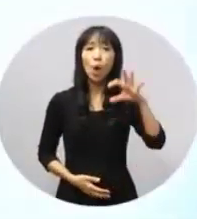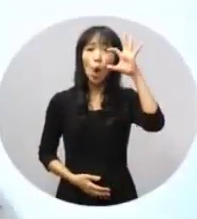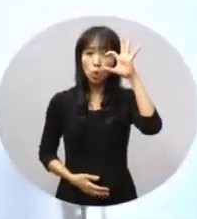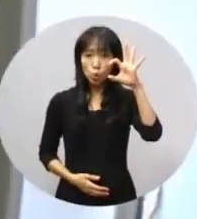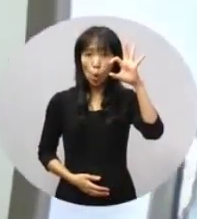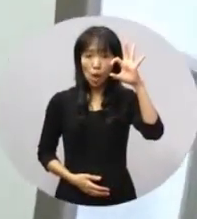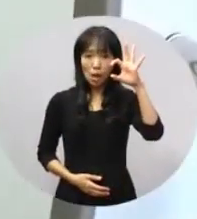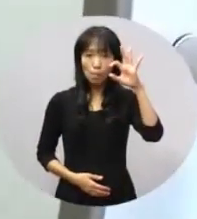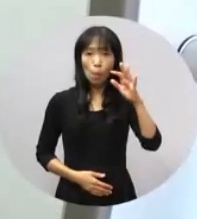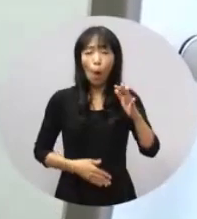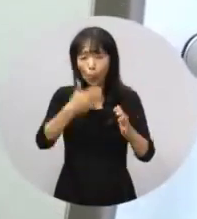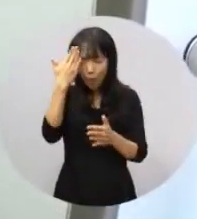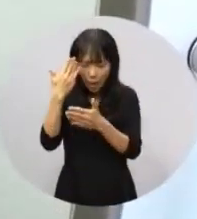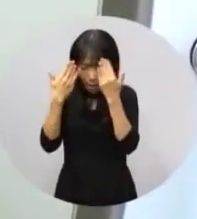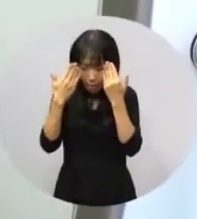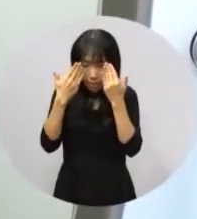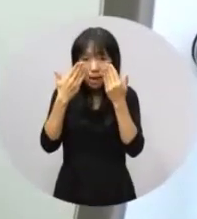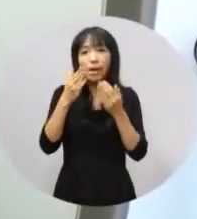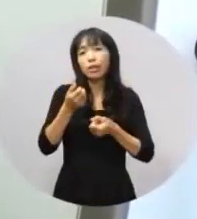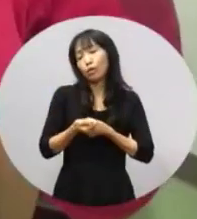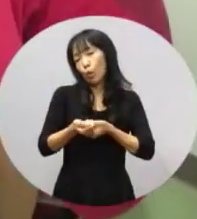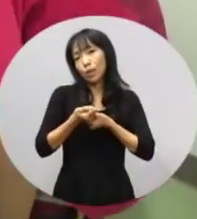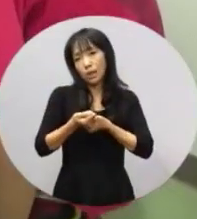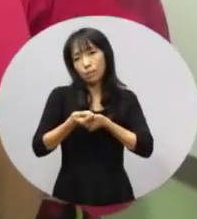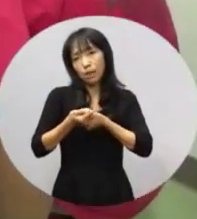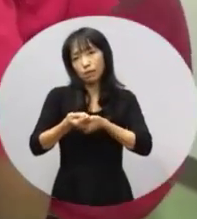トイレも丁寧に掃除します